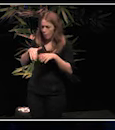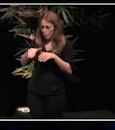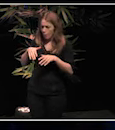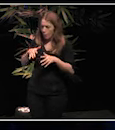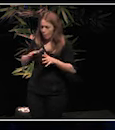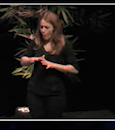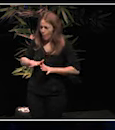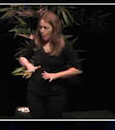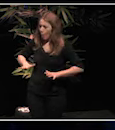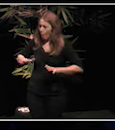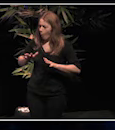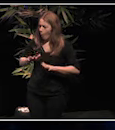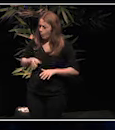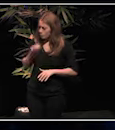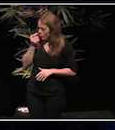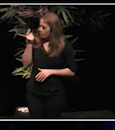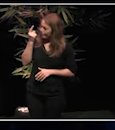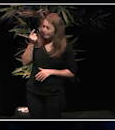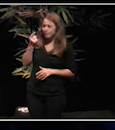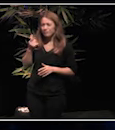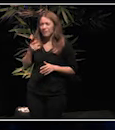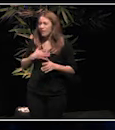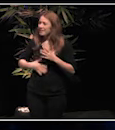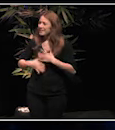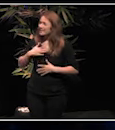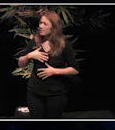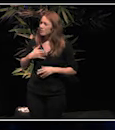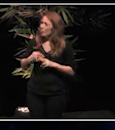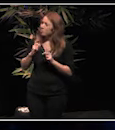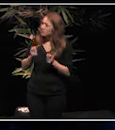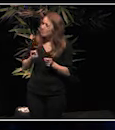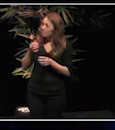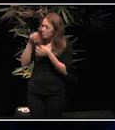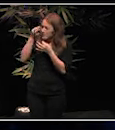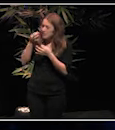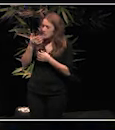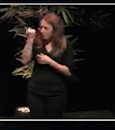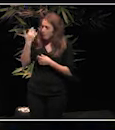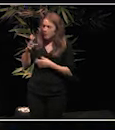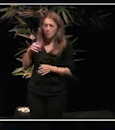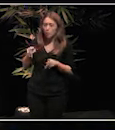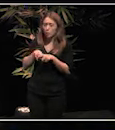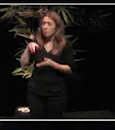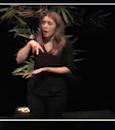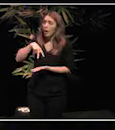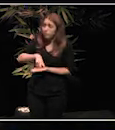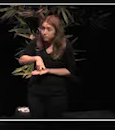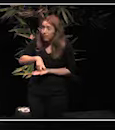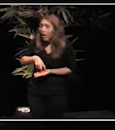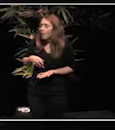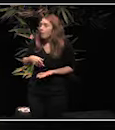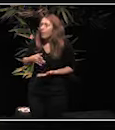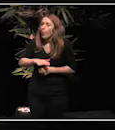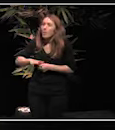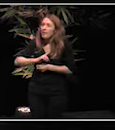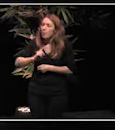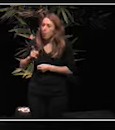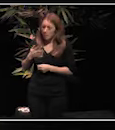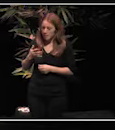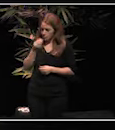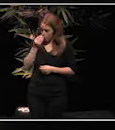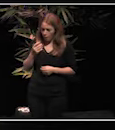une fatigue... J'ai du mal à trouver le mot précis, mais un peu un épuisement, quoi. Pas l'épuisement complètement, mais on sent qu'on a